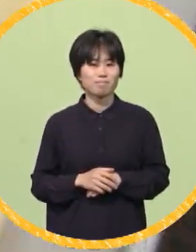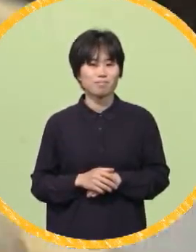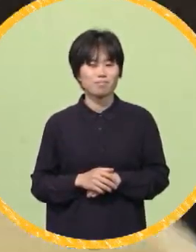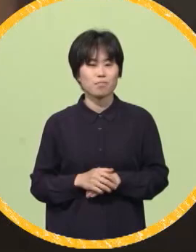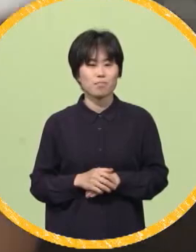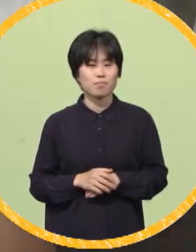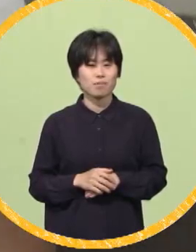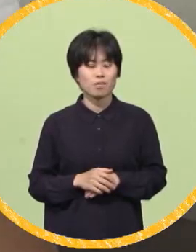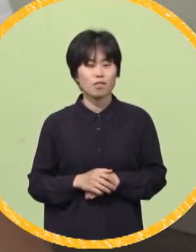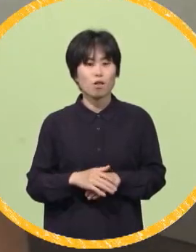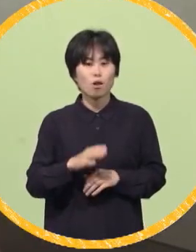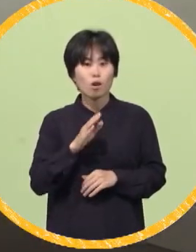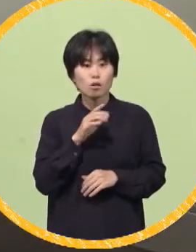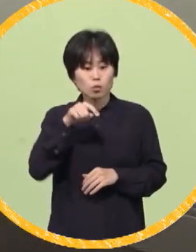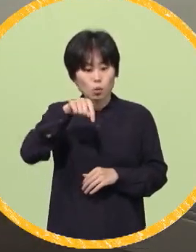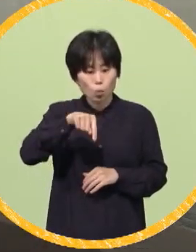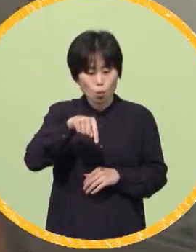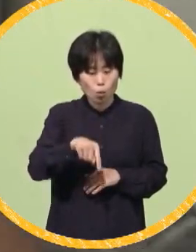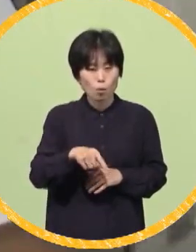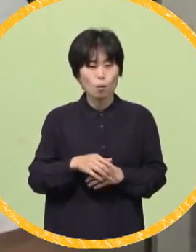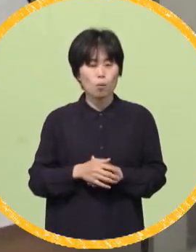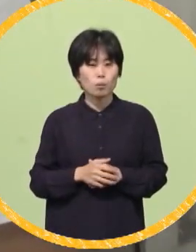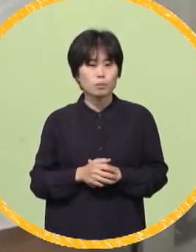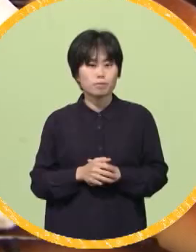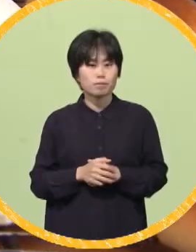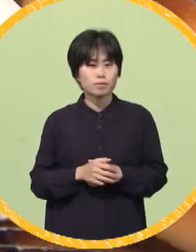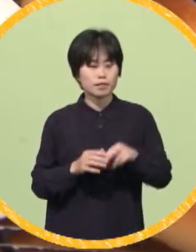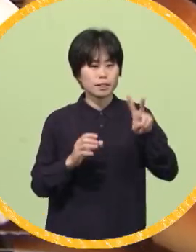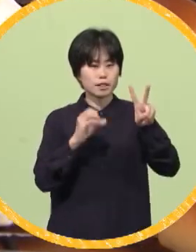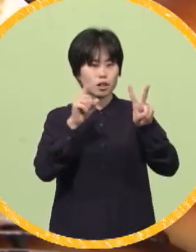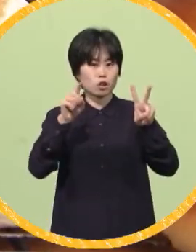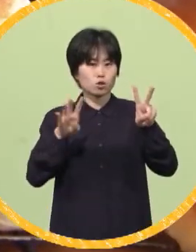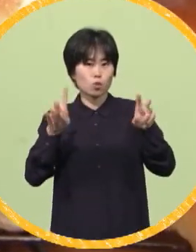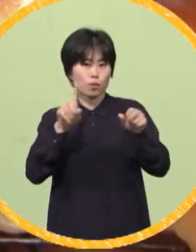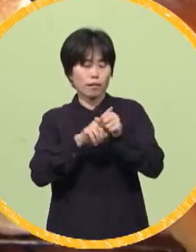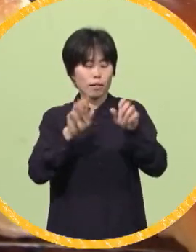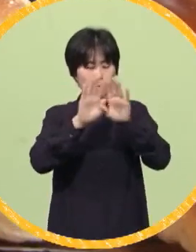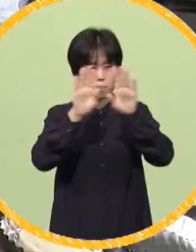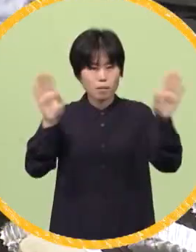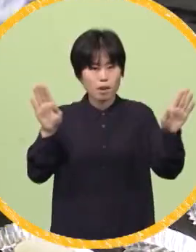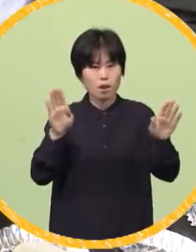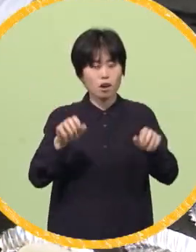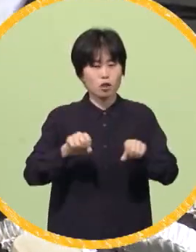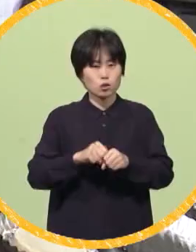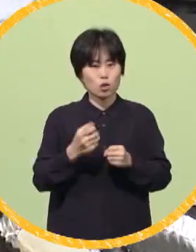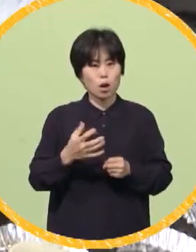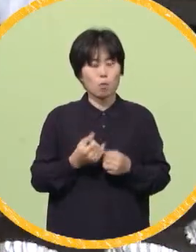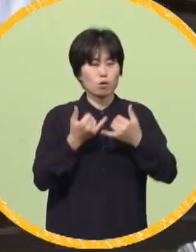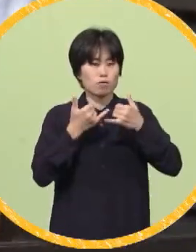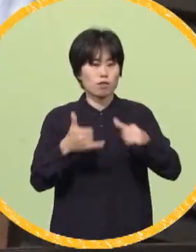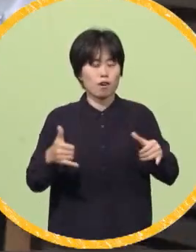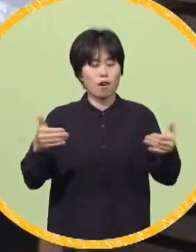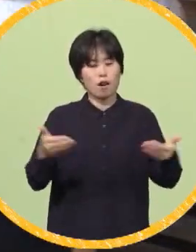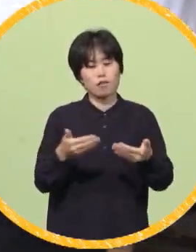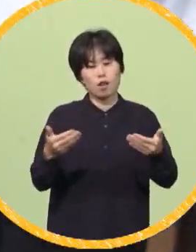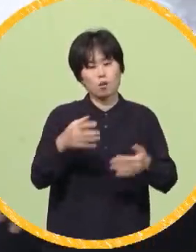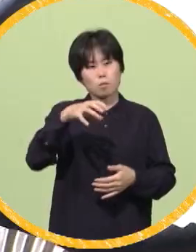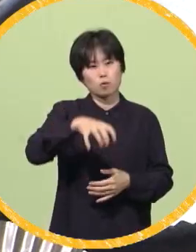う、実はこのファールニエンテは2014年にオープンした障害のある人が働く施